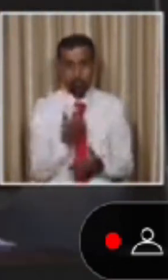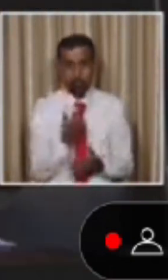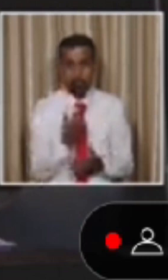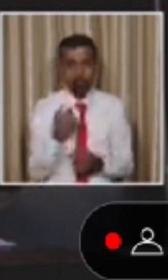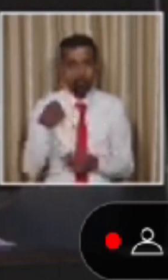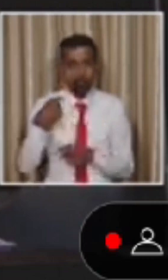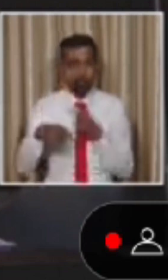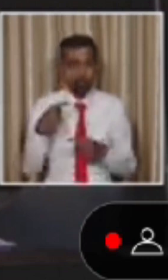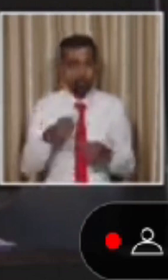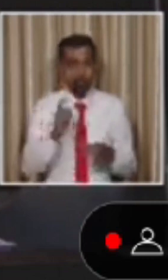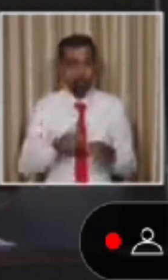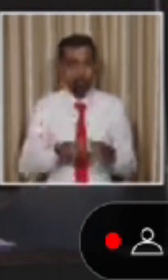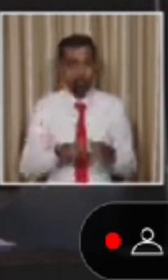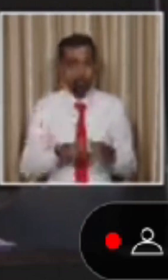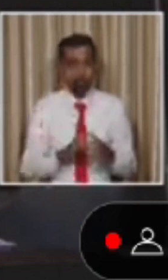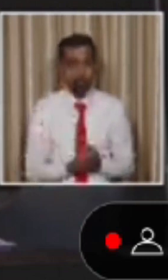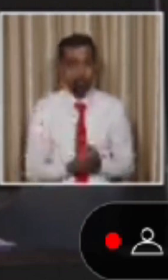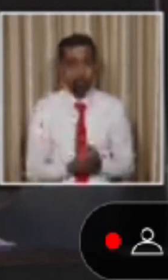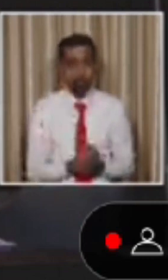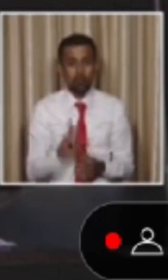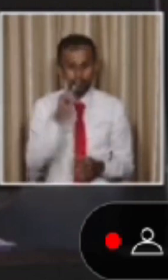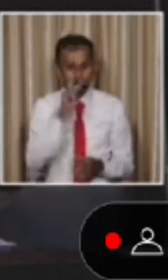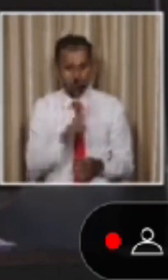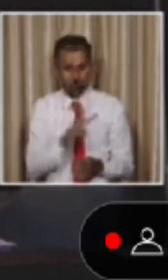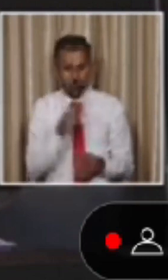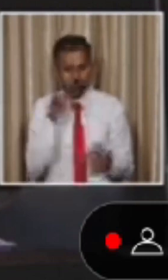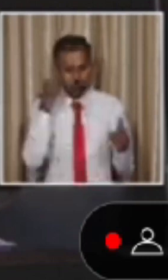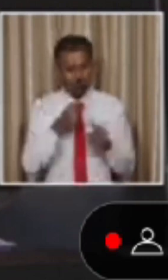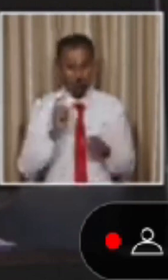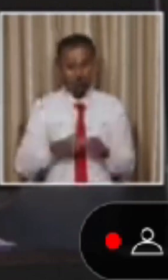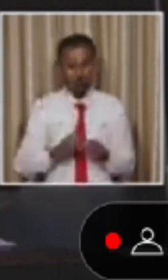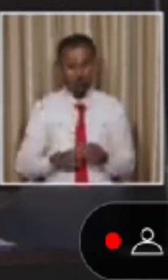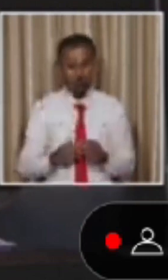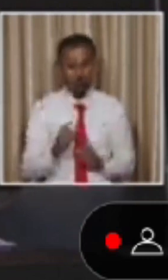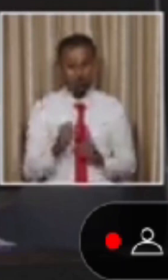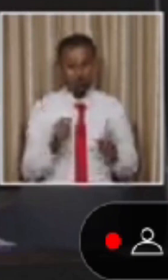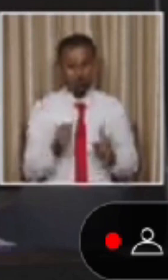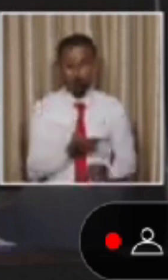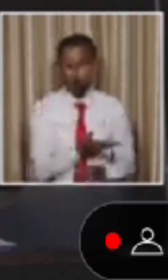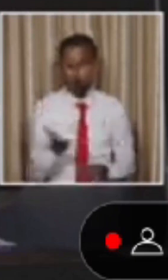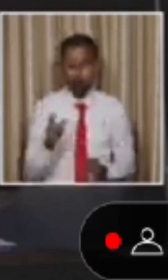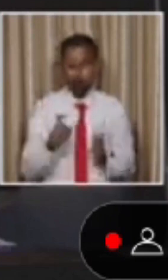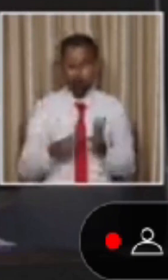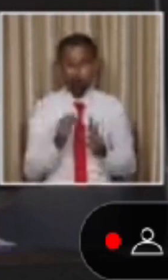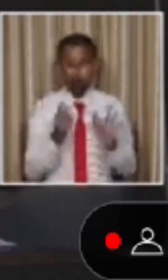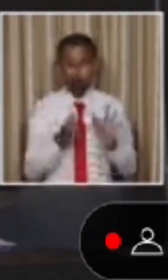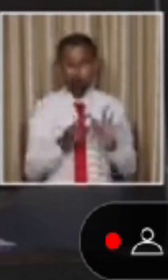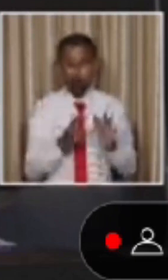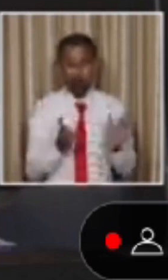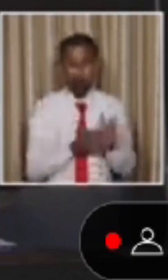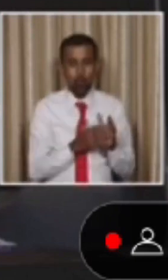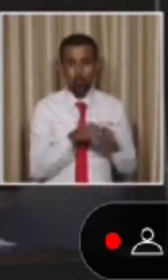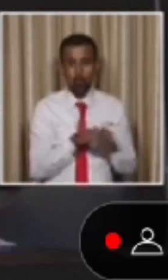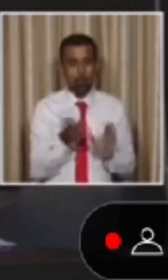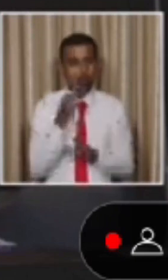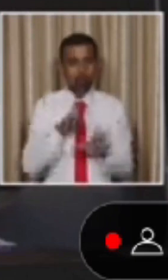සම්ප්‍රදායන් පිළිබඳව ප්‍රශ්නයක් සහ විශ්වාසනීය භාවය පිළිබඳව ප්‍රශ්නයක්. මේ පාර්ලිමේන්තුවේ කවදාවත් කෝම් කමිටුවට පත් කරපුවාය අයින් වෙලා නැහැ.